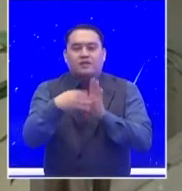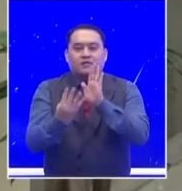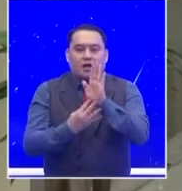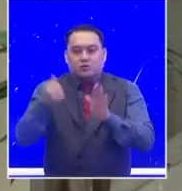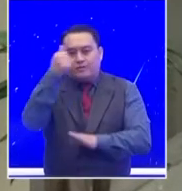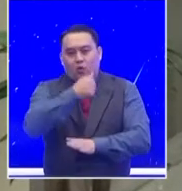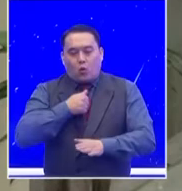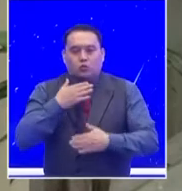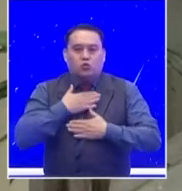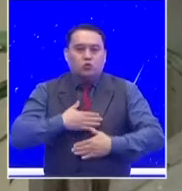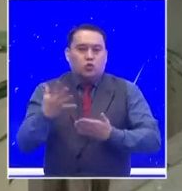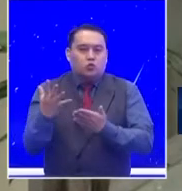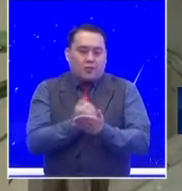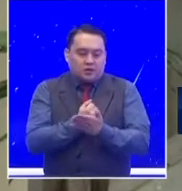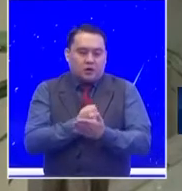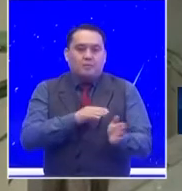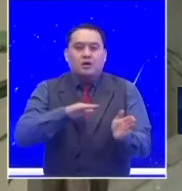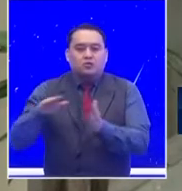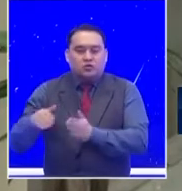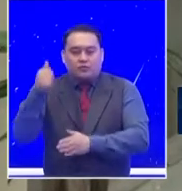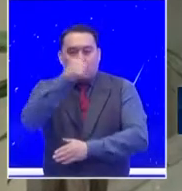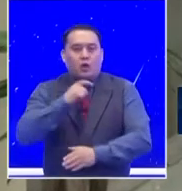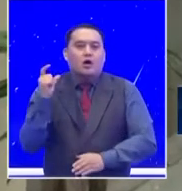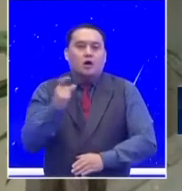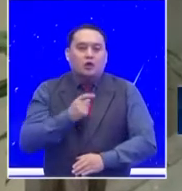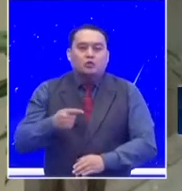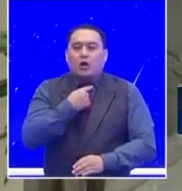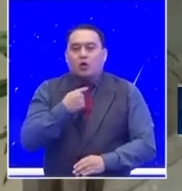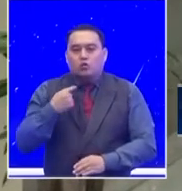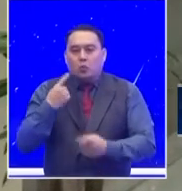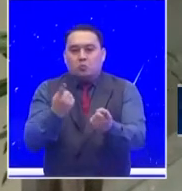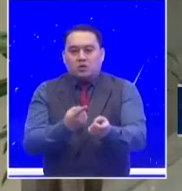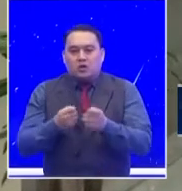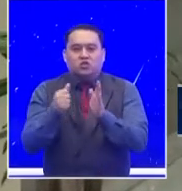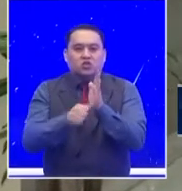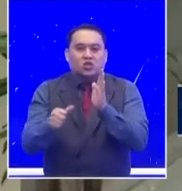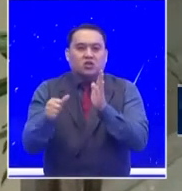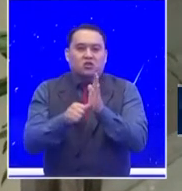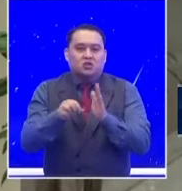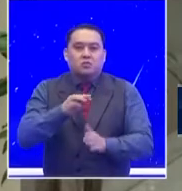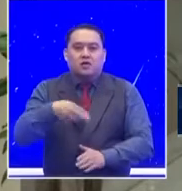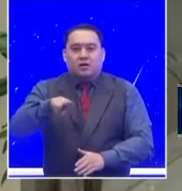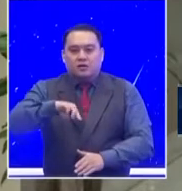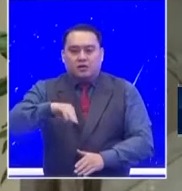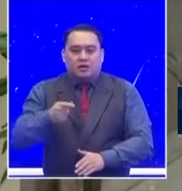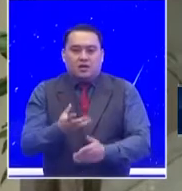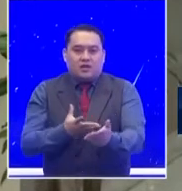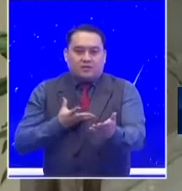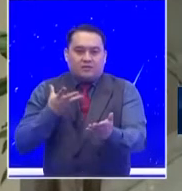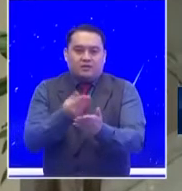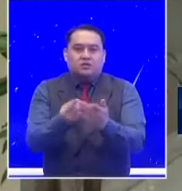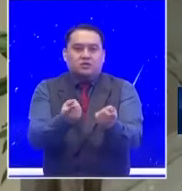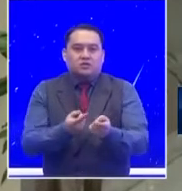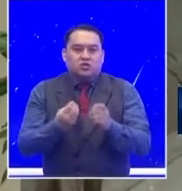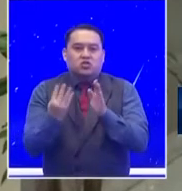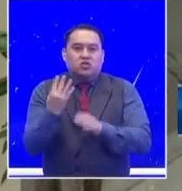2019 сложился довольно успешно. В ушедшем году в экономику областного центра привлечено 66 миллиардов тенге инвестиций. Это на